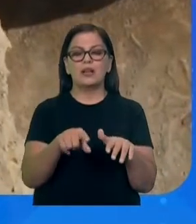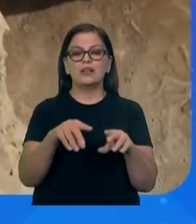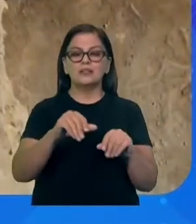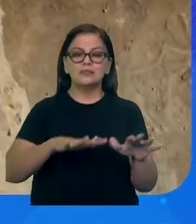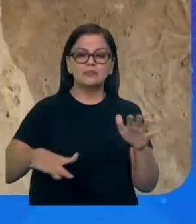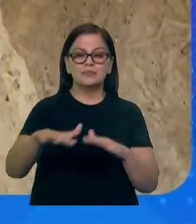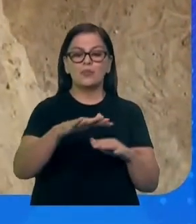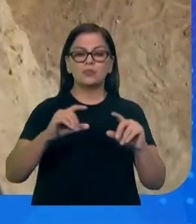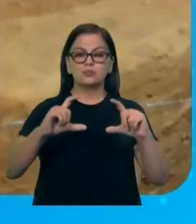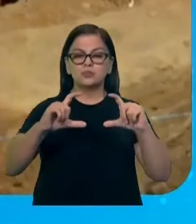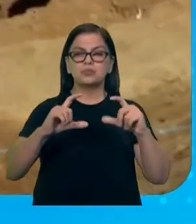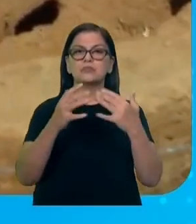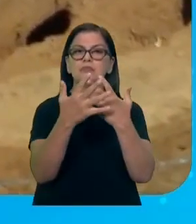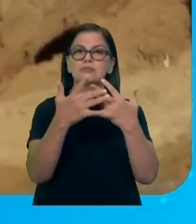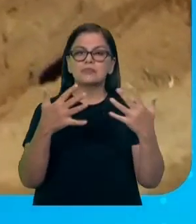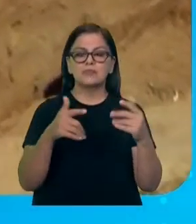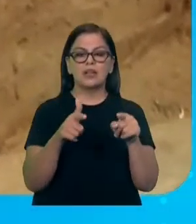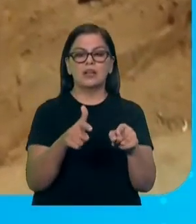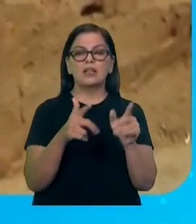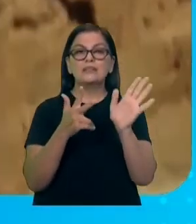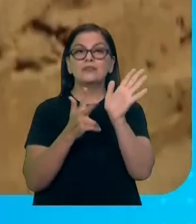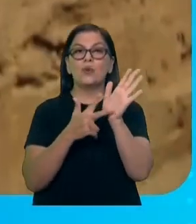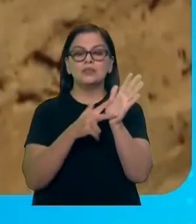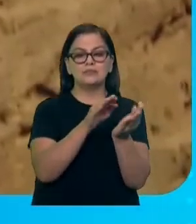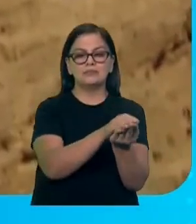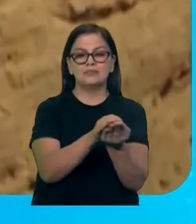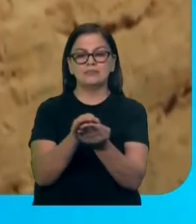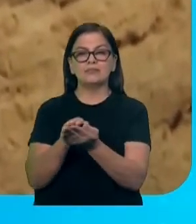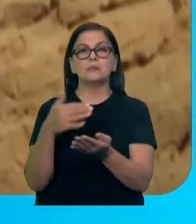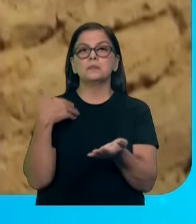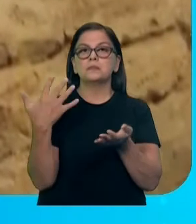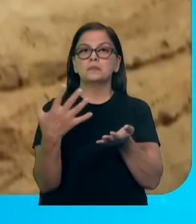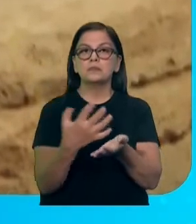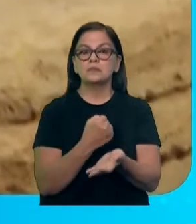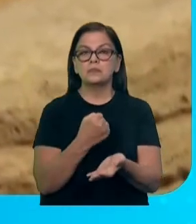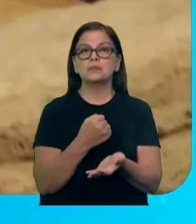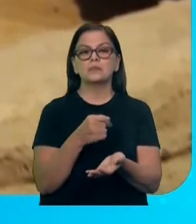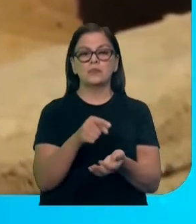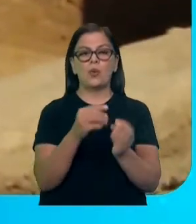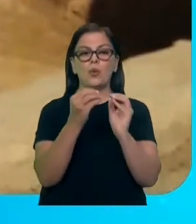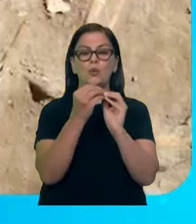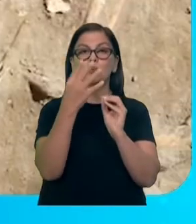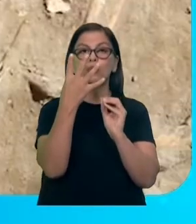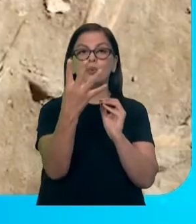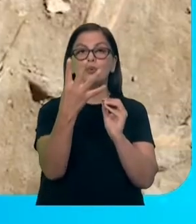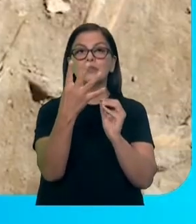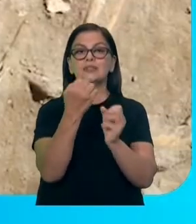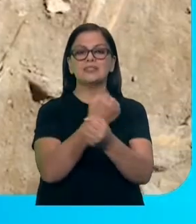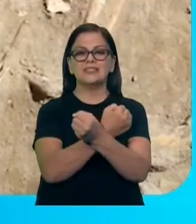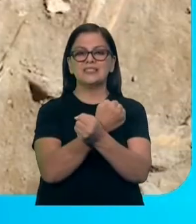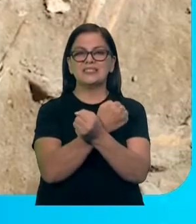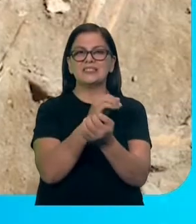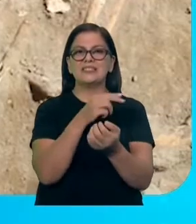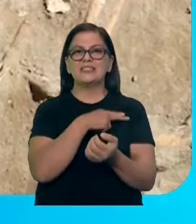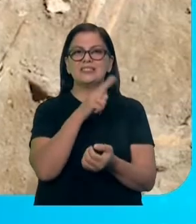müxtəlif səviyyələrdə 8 qəbir aşkar etmişik və bu qəbirlər də 14 skelet dəfn olunmuşdur